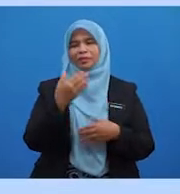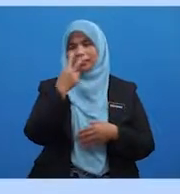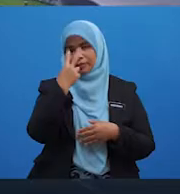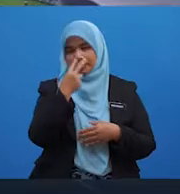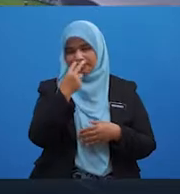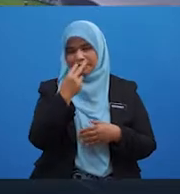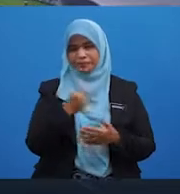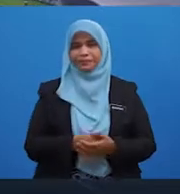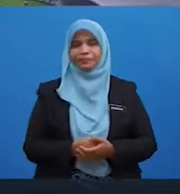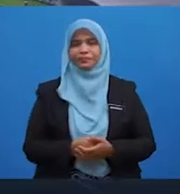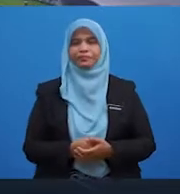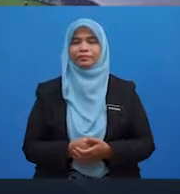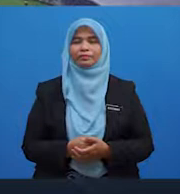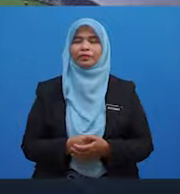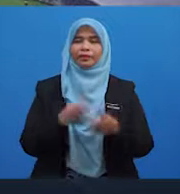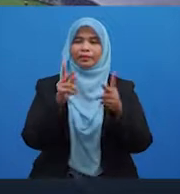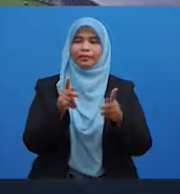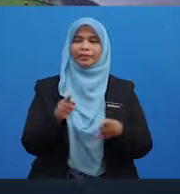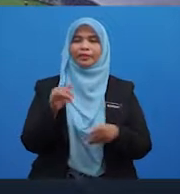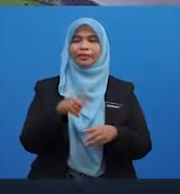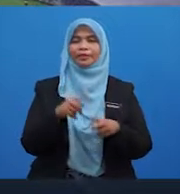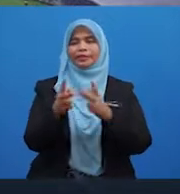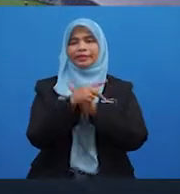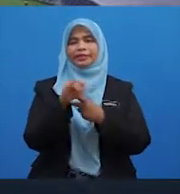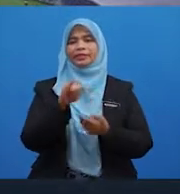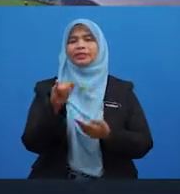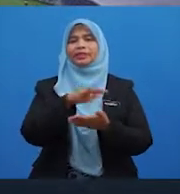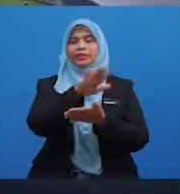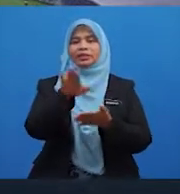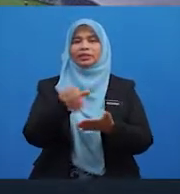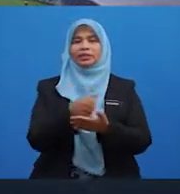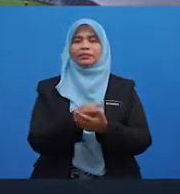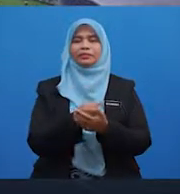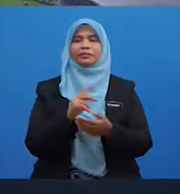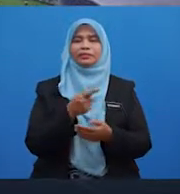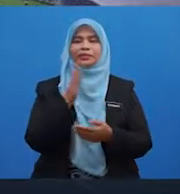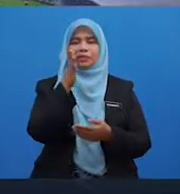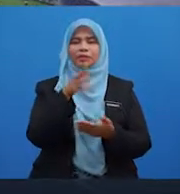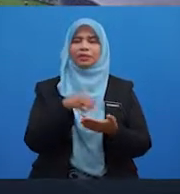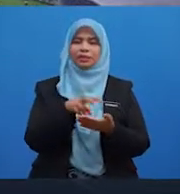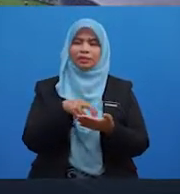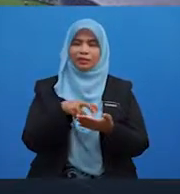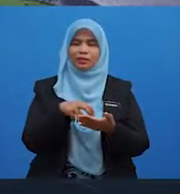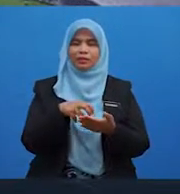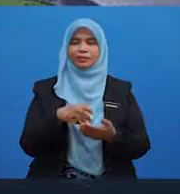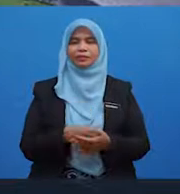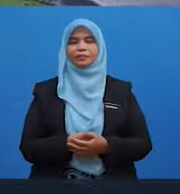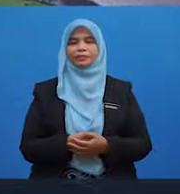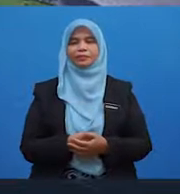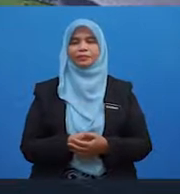Pelajar-pelajar yang dikasihi sekalian, kita akan terus menerokai pengetahuan mengenai